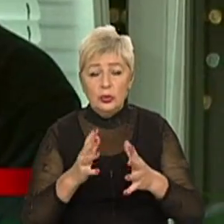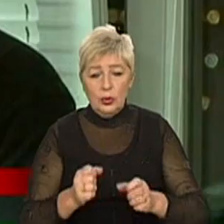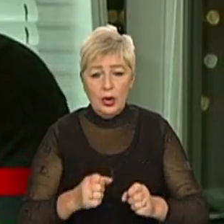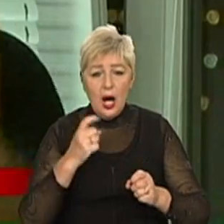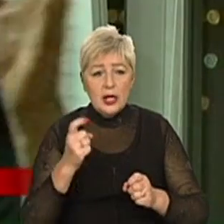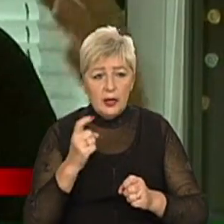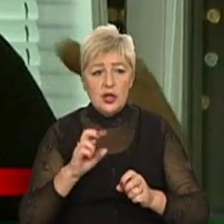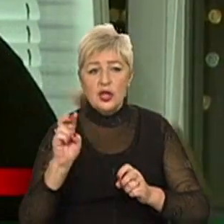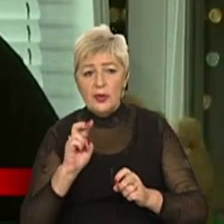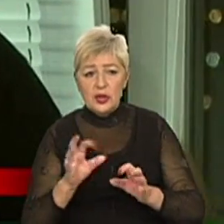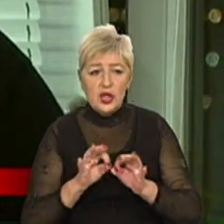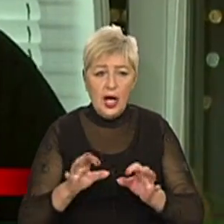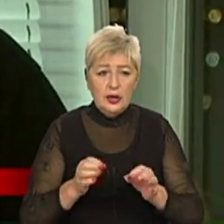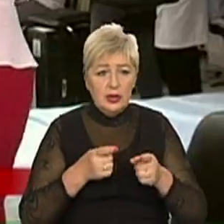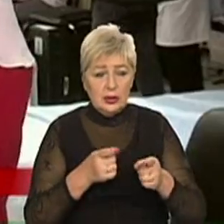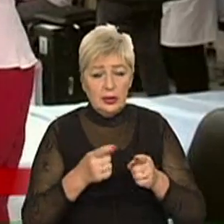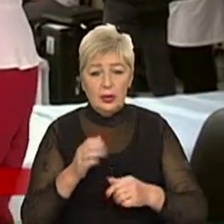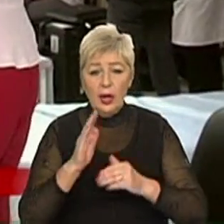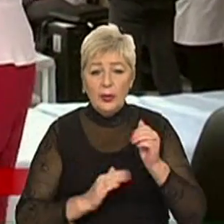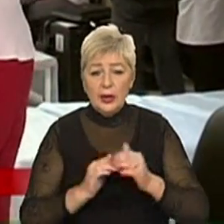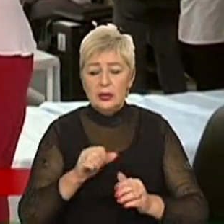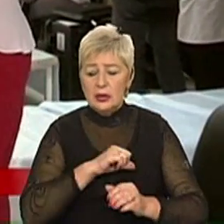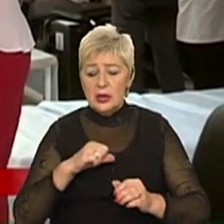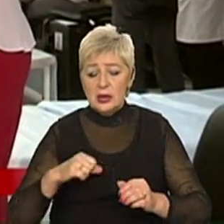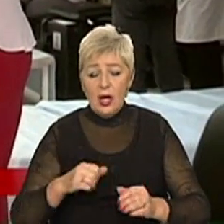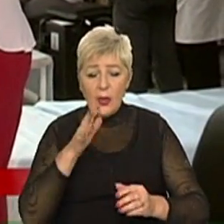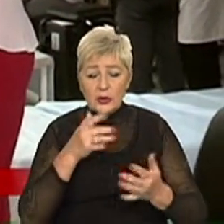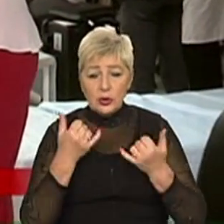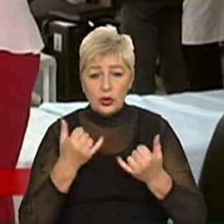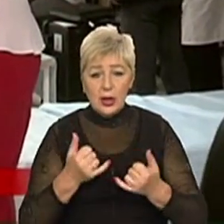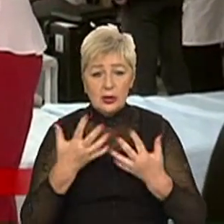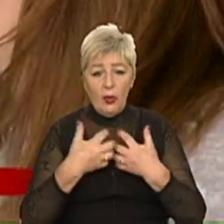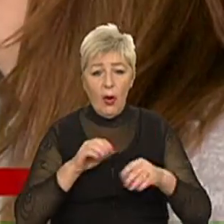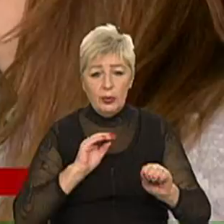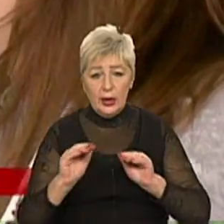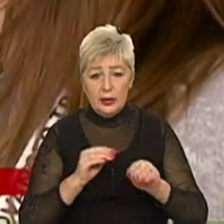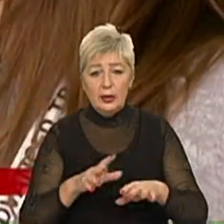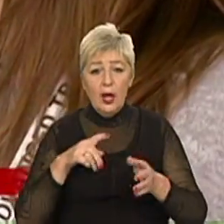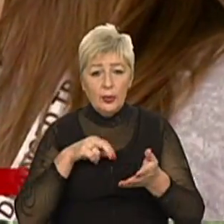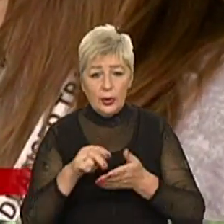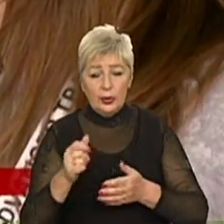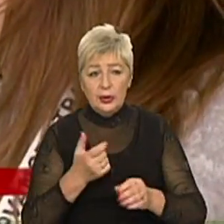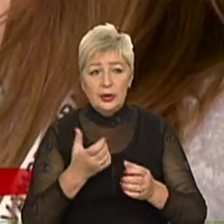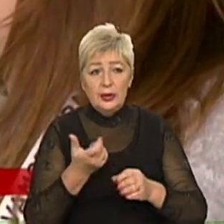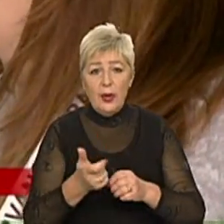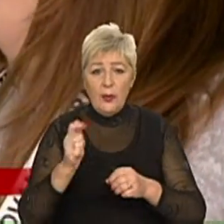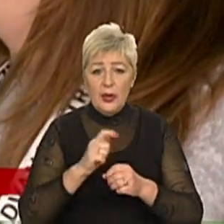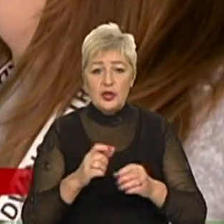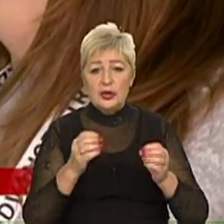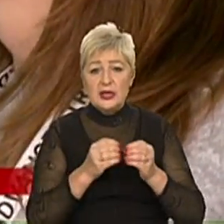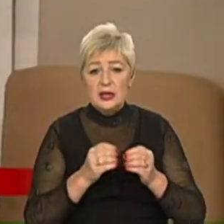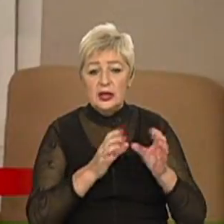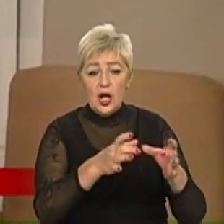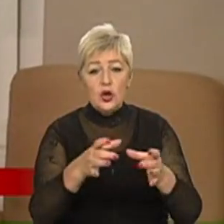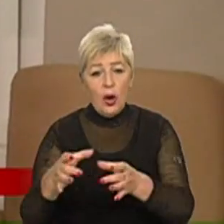біологічні, хімічні та ядерні загрози. Практику на найсучаснішому обладнанні проходили на більш ніж 10 локаціях у лікарні